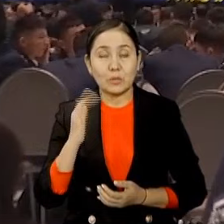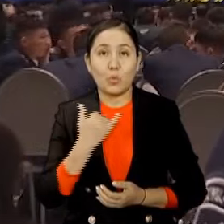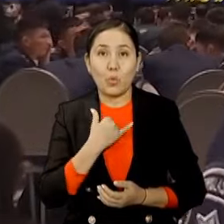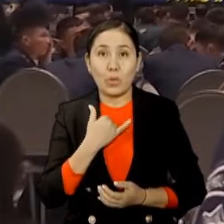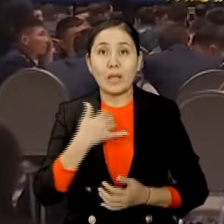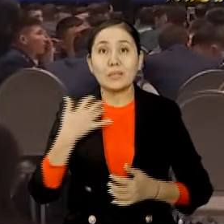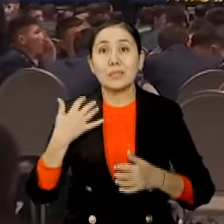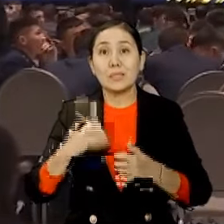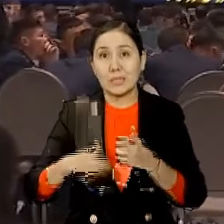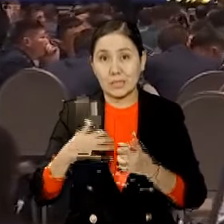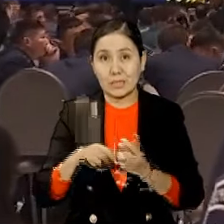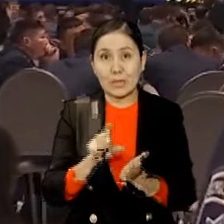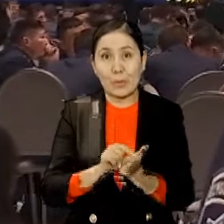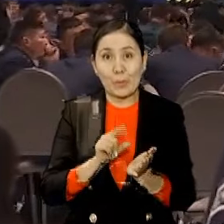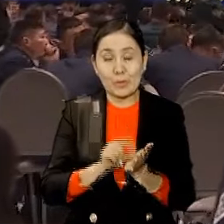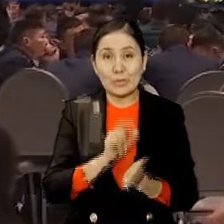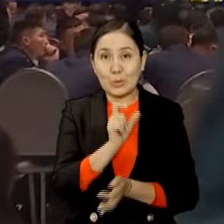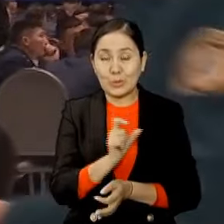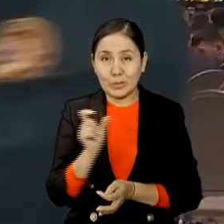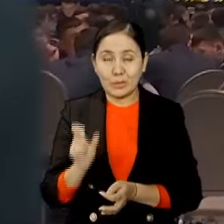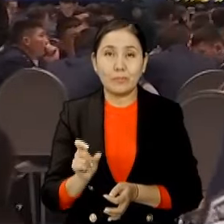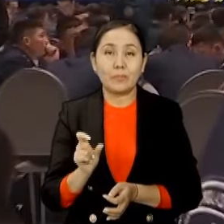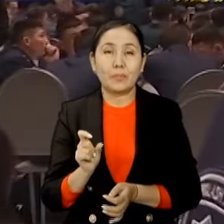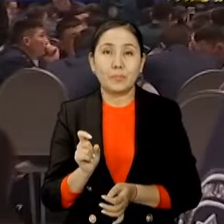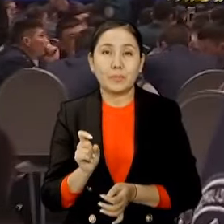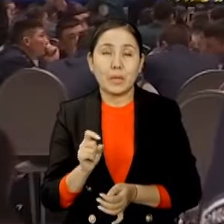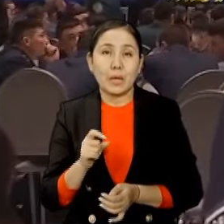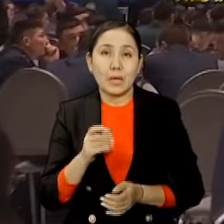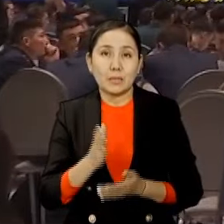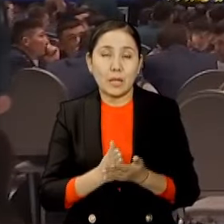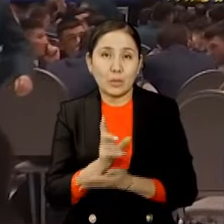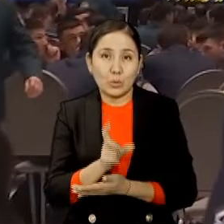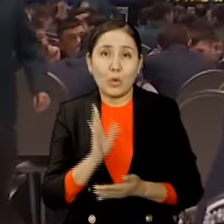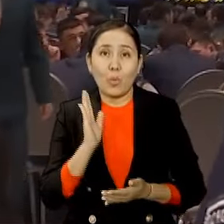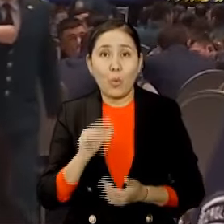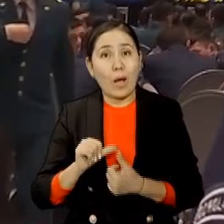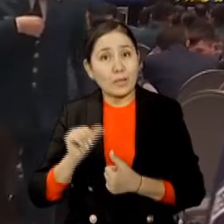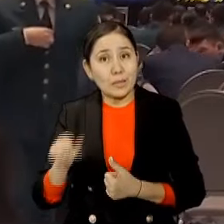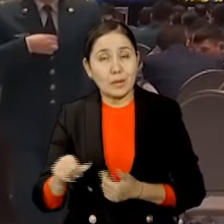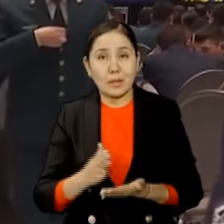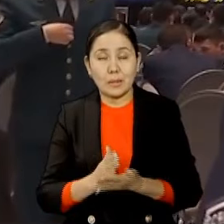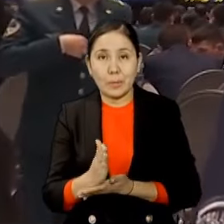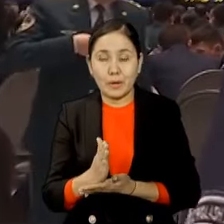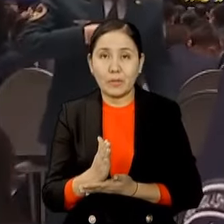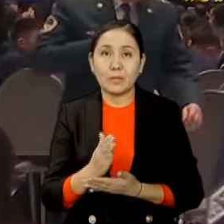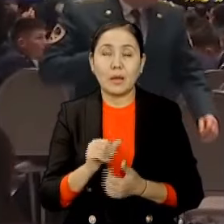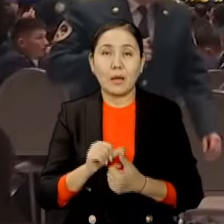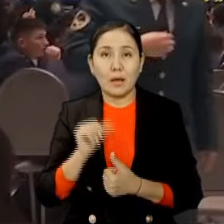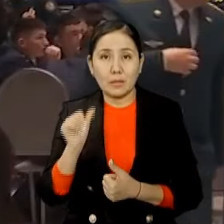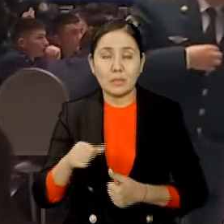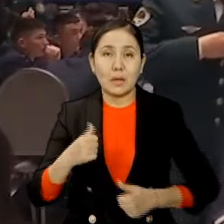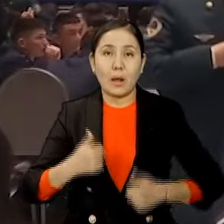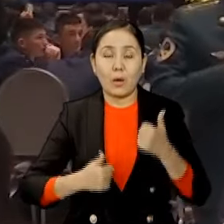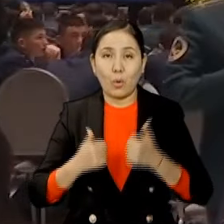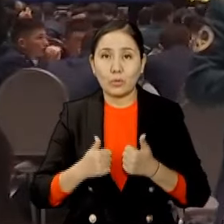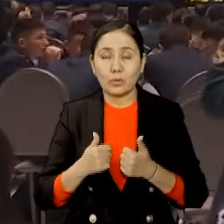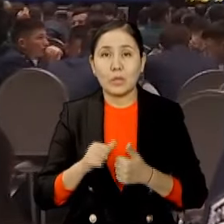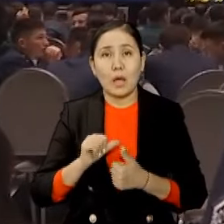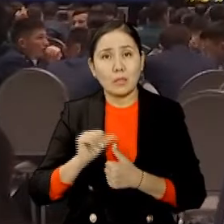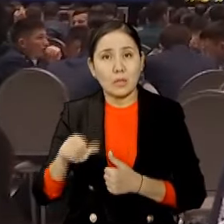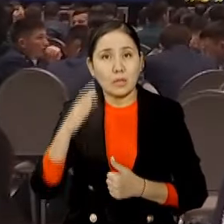среди пенсионного возраста, среди сотрудников будет отдельное направление, отдельный конкурс, отдельная такая интеллектуальная